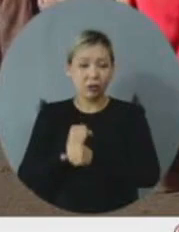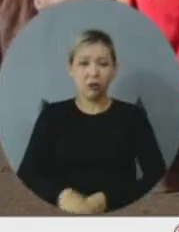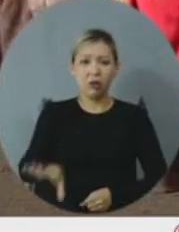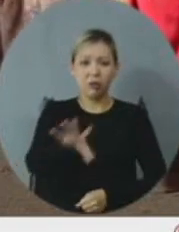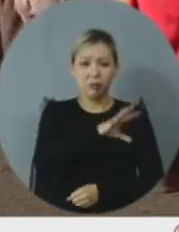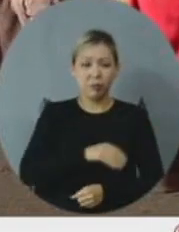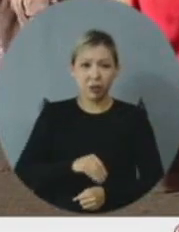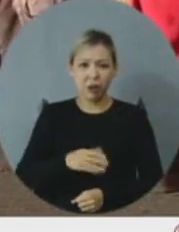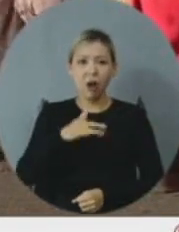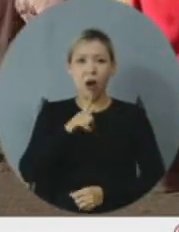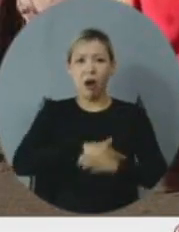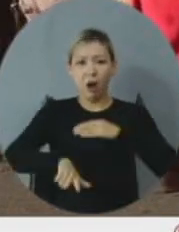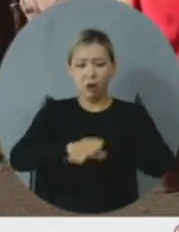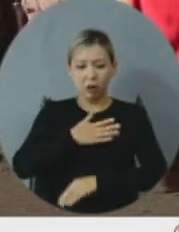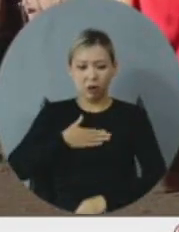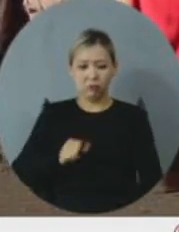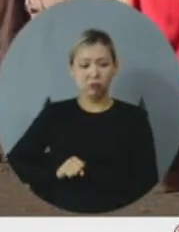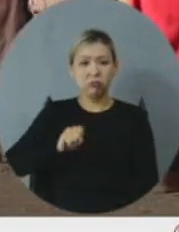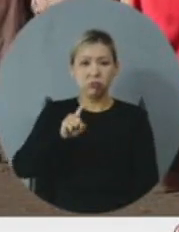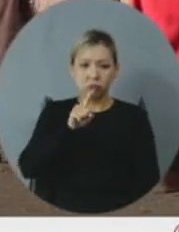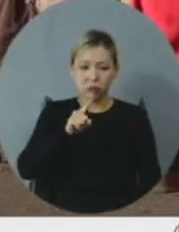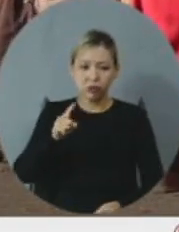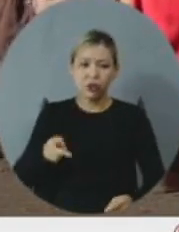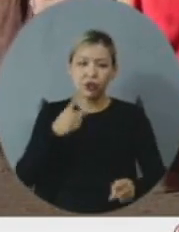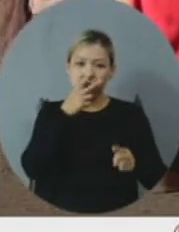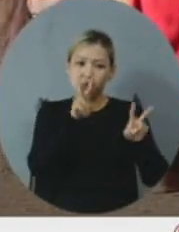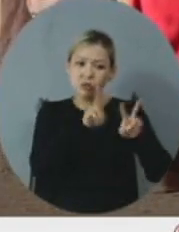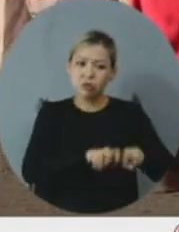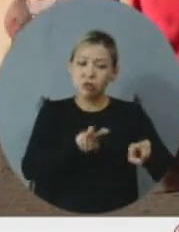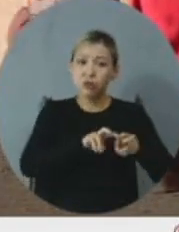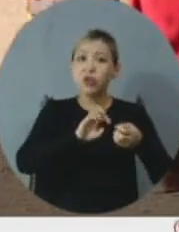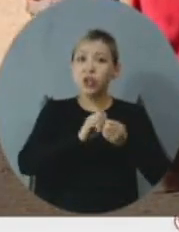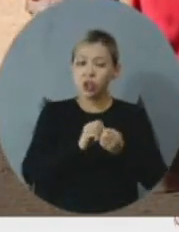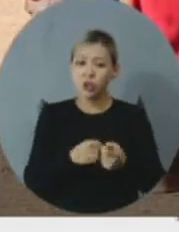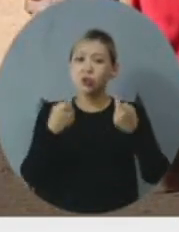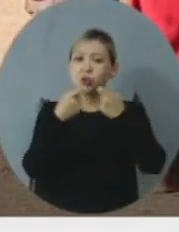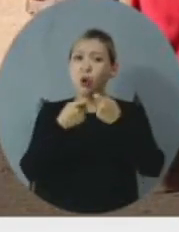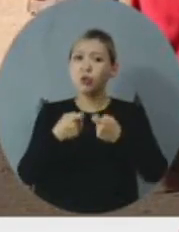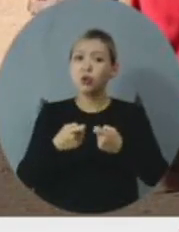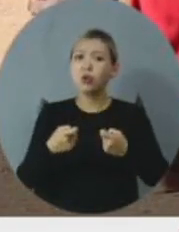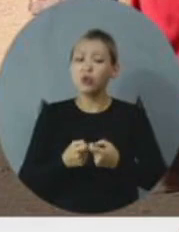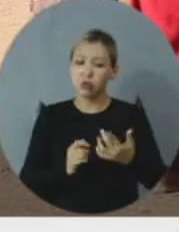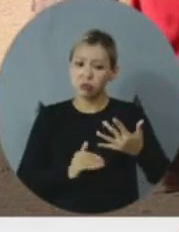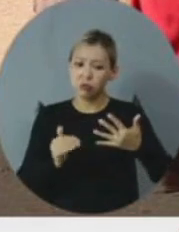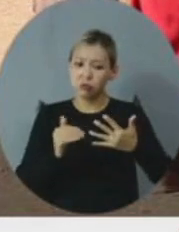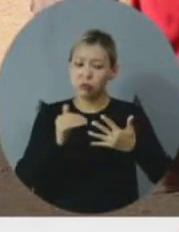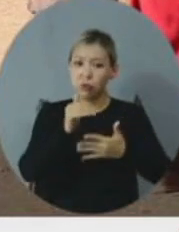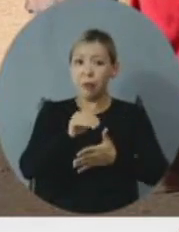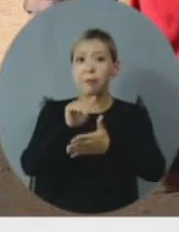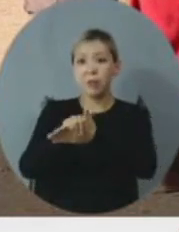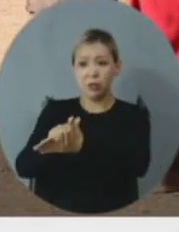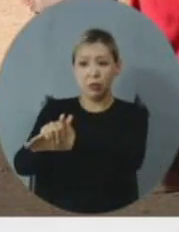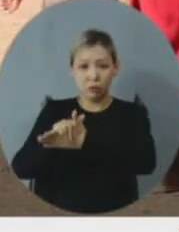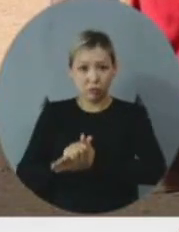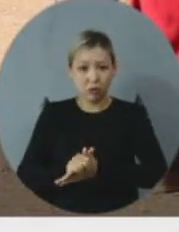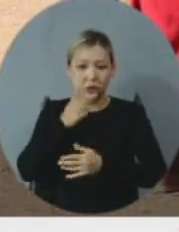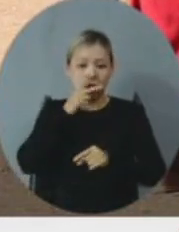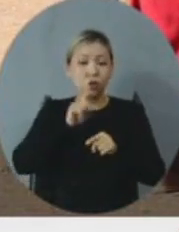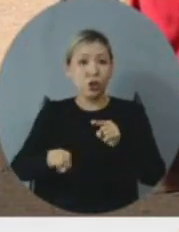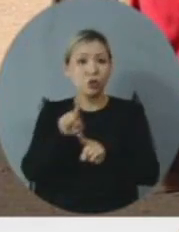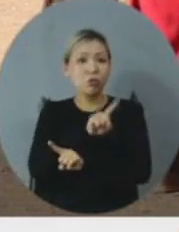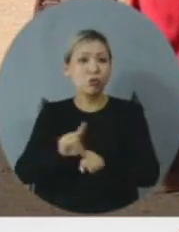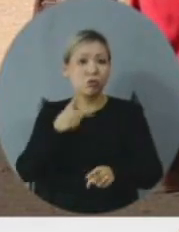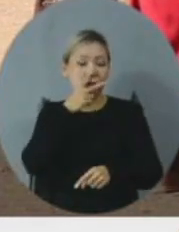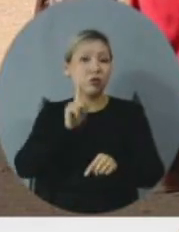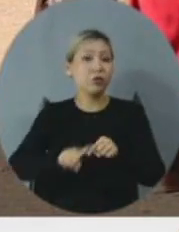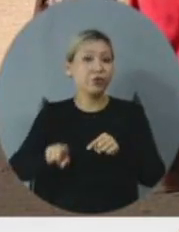байдлаар бид нар одоо бас газар дээр нэрж одоо дүн шинжилгээ хийх, тэр зохицогт төвчнийх юм уудыг одоо бас бичгэрмтийн зөрчлийн одоо